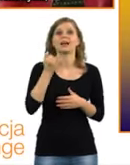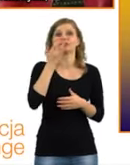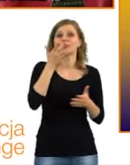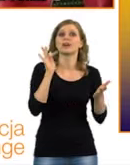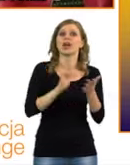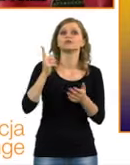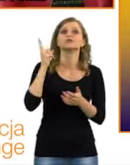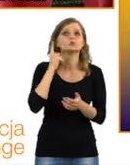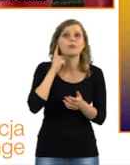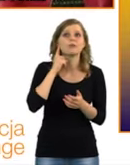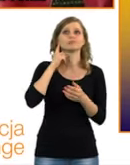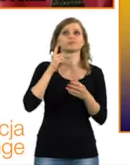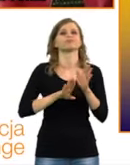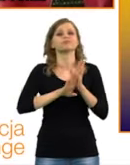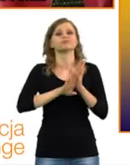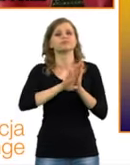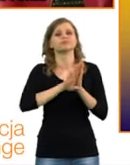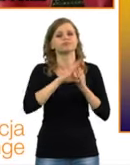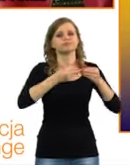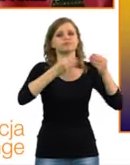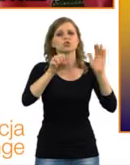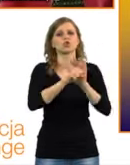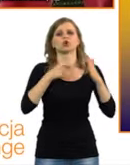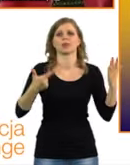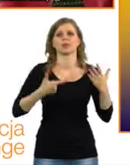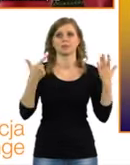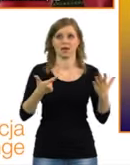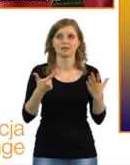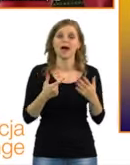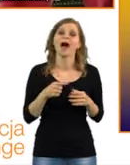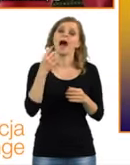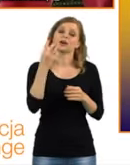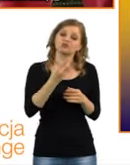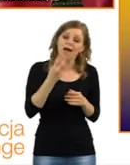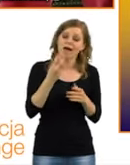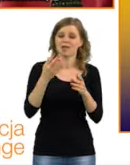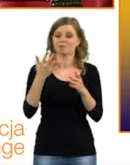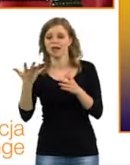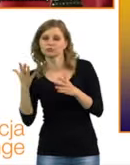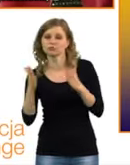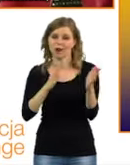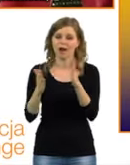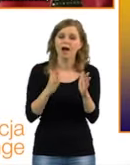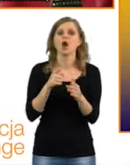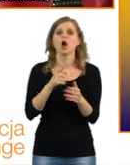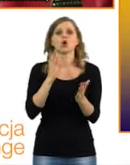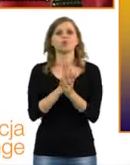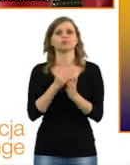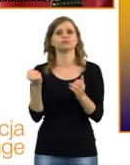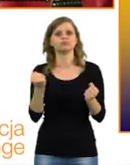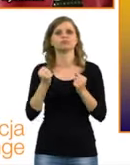roku. Natomiast do 4-5, czyli w 4-5 osiąga swoje optimum dźwięków o